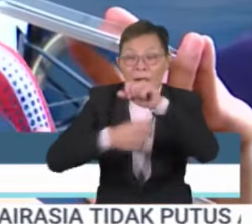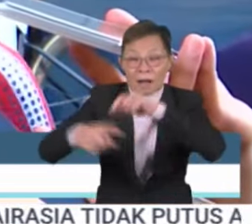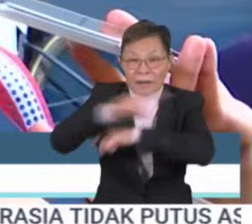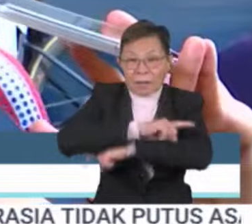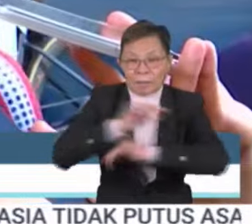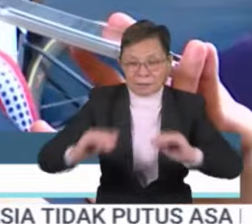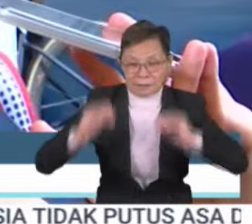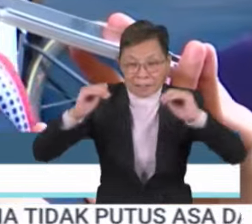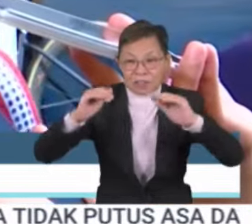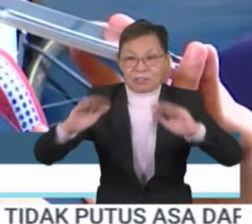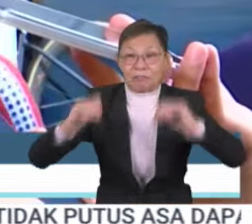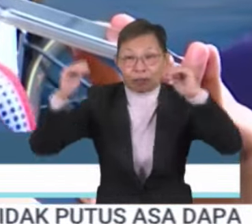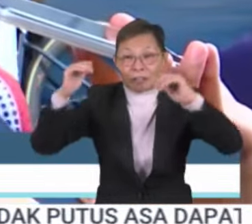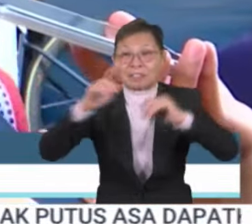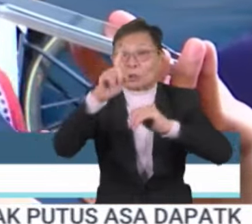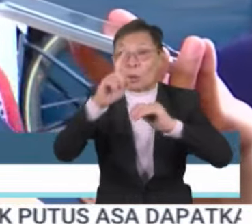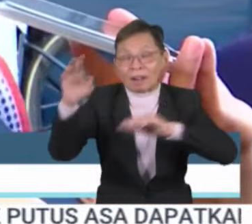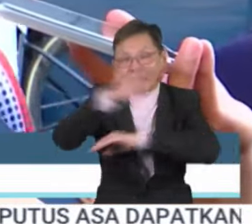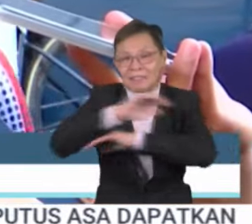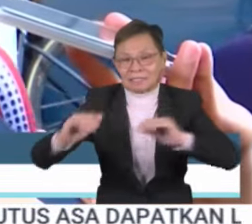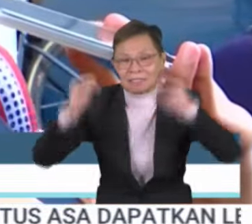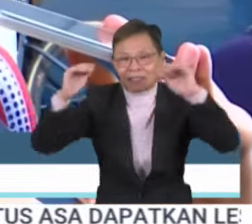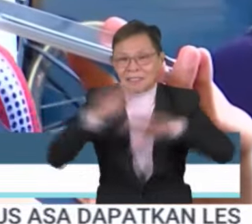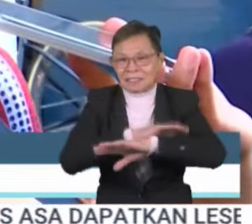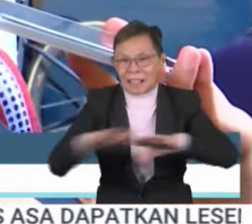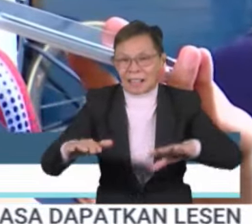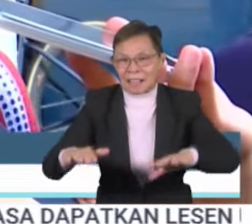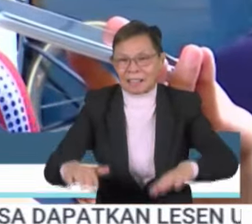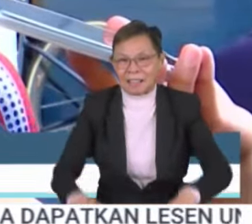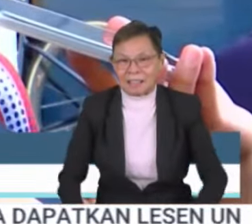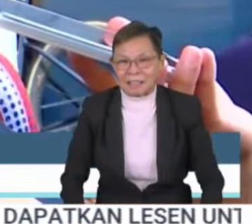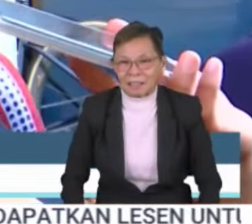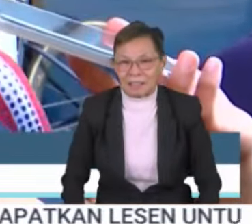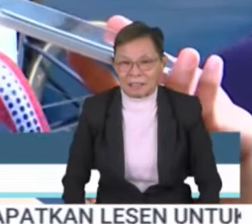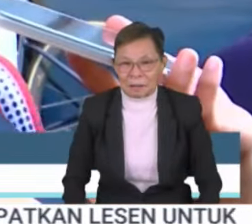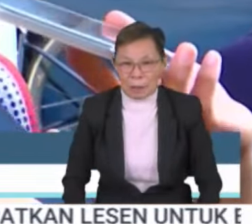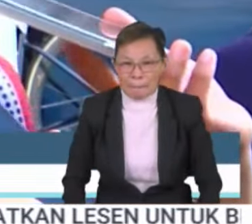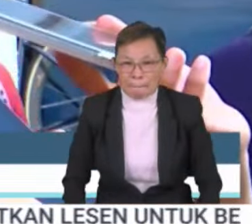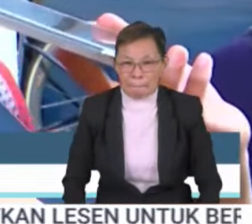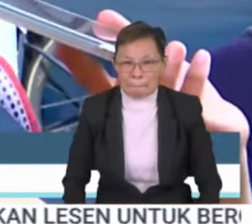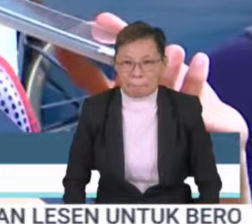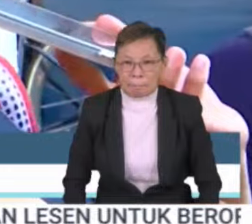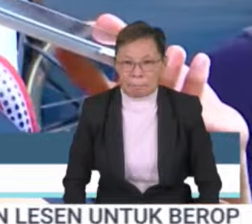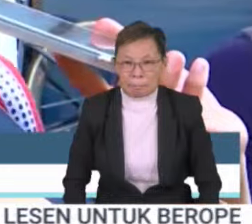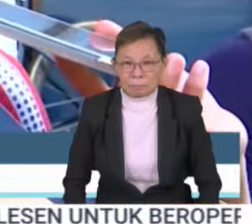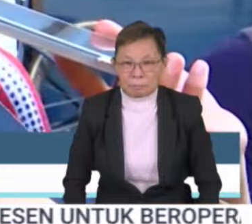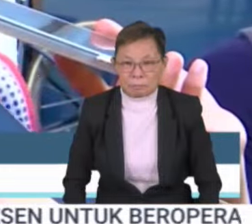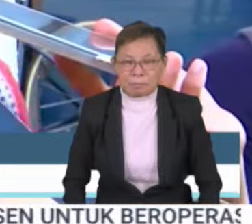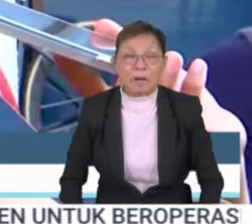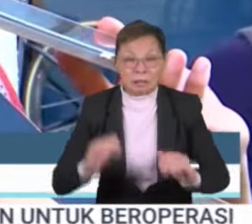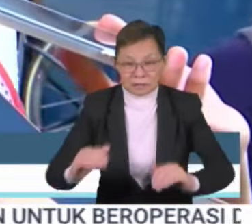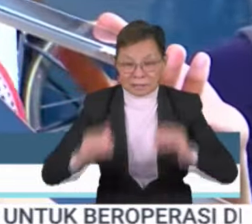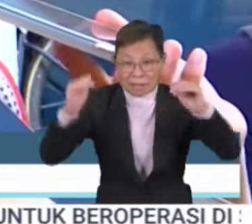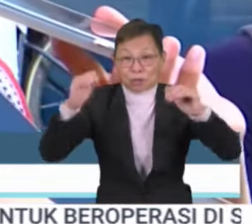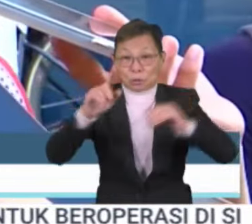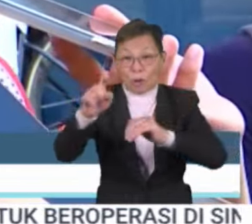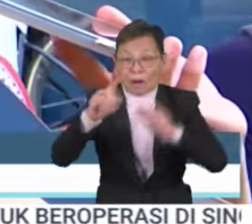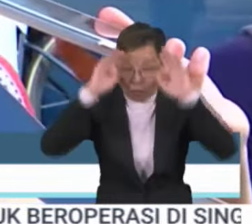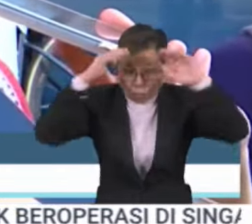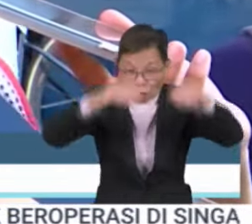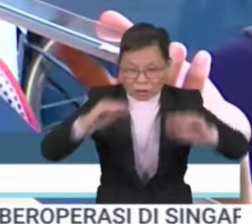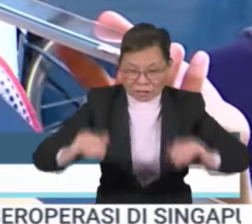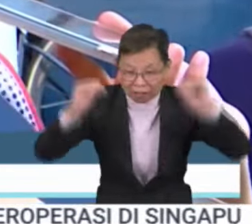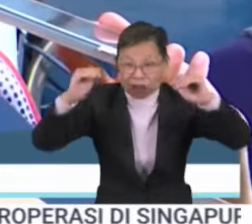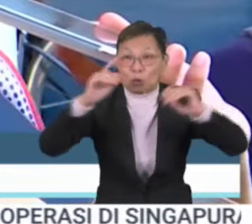satu stage fokus, jangan fokus yang terlalu depan lah, depan masa. So kalau macam esok stage 1, fokus kat stage 1